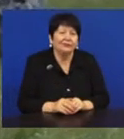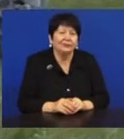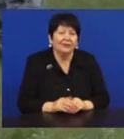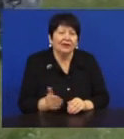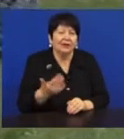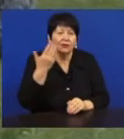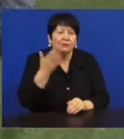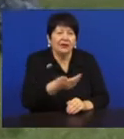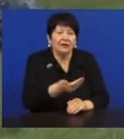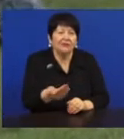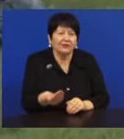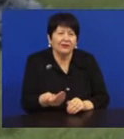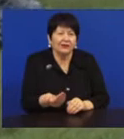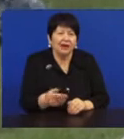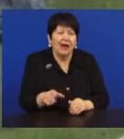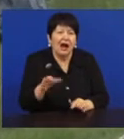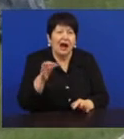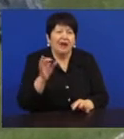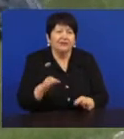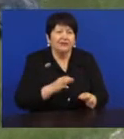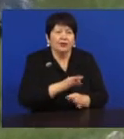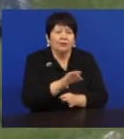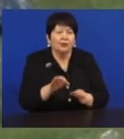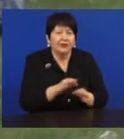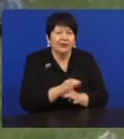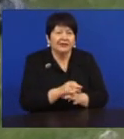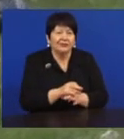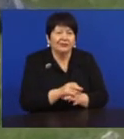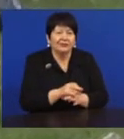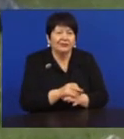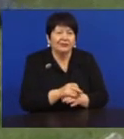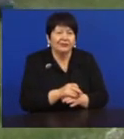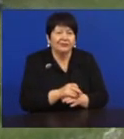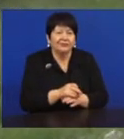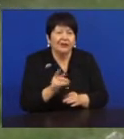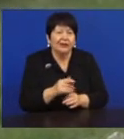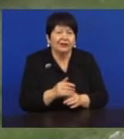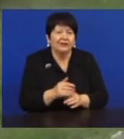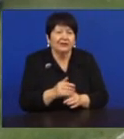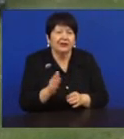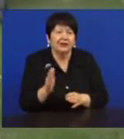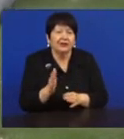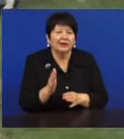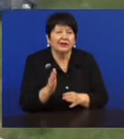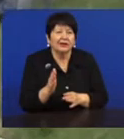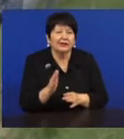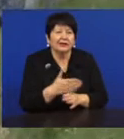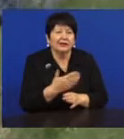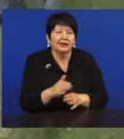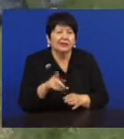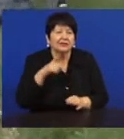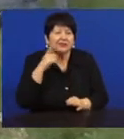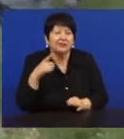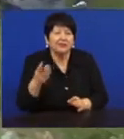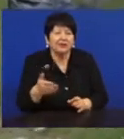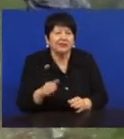Uniunii Europene, în cadrul acestui proiect pe care îl gestionați și în parteneriat cu primăria, s-au procurat